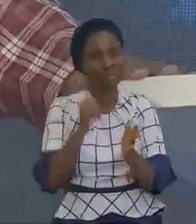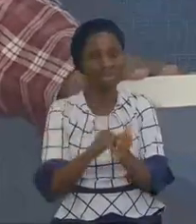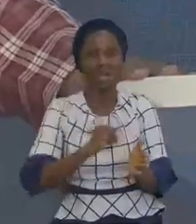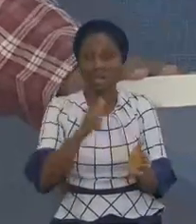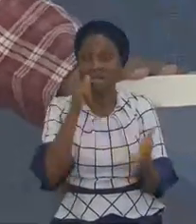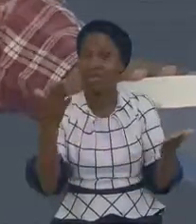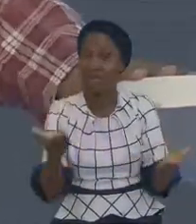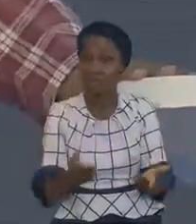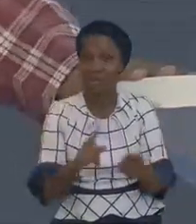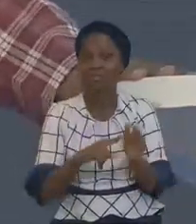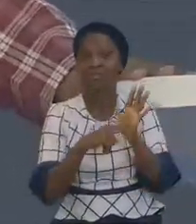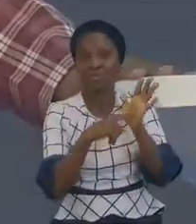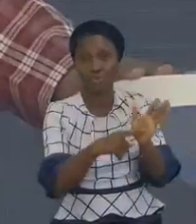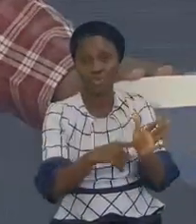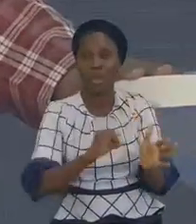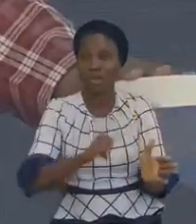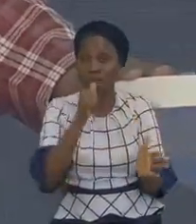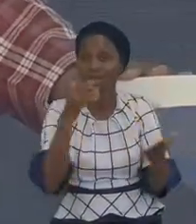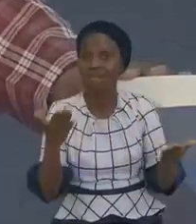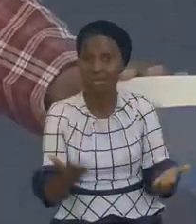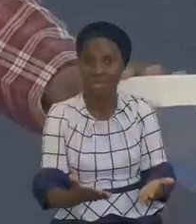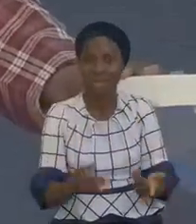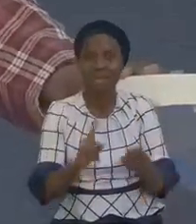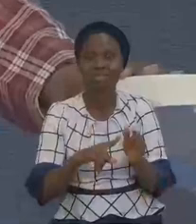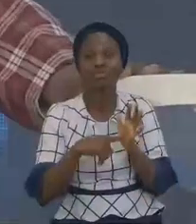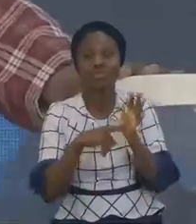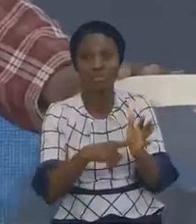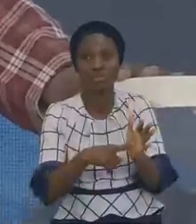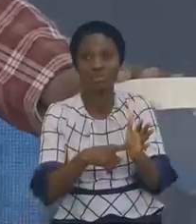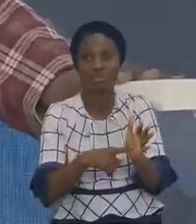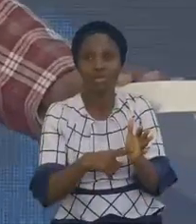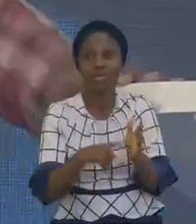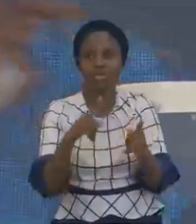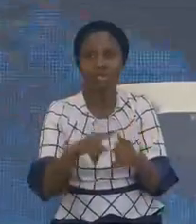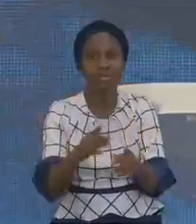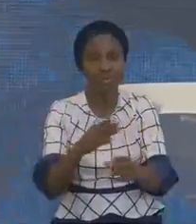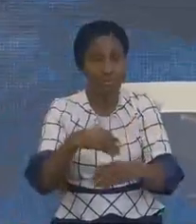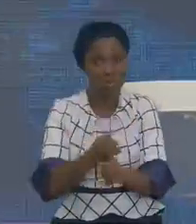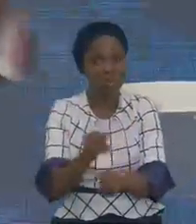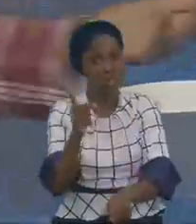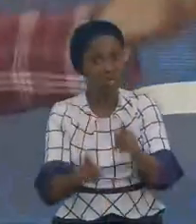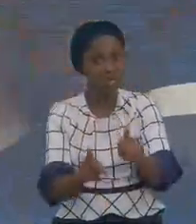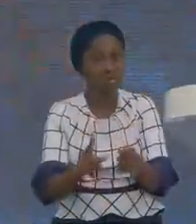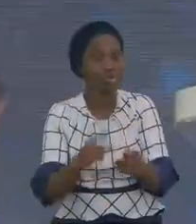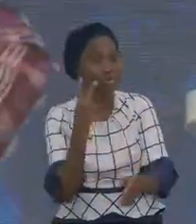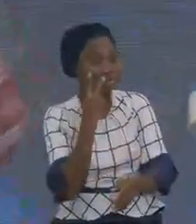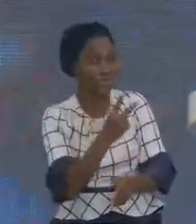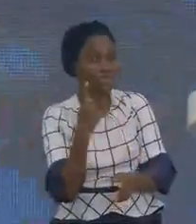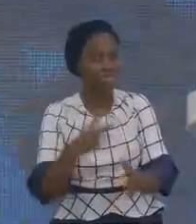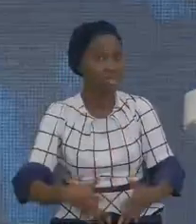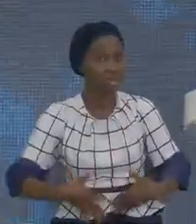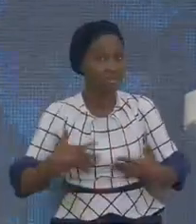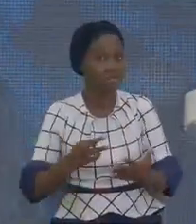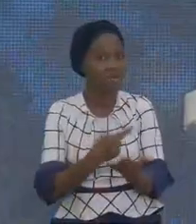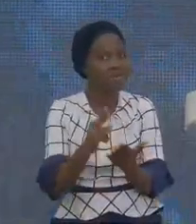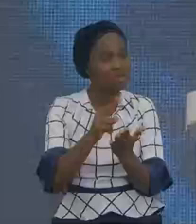pour montrer, je suis là pour que les gens voient la vie de justice et de sainteté.